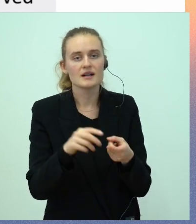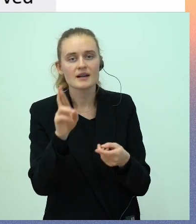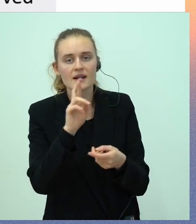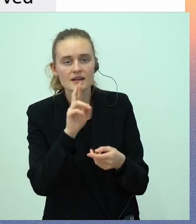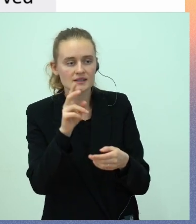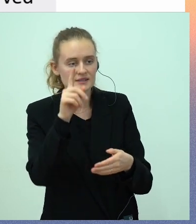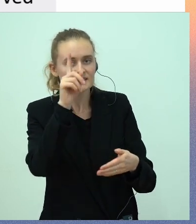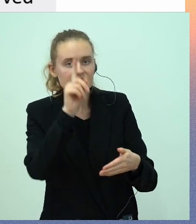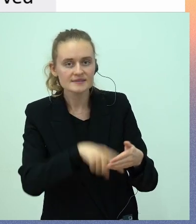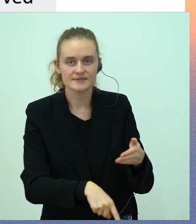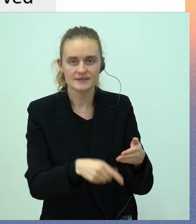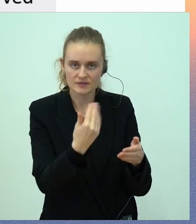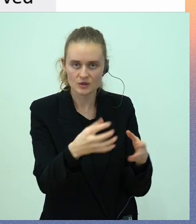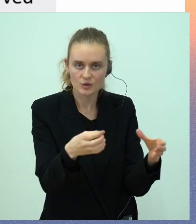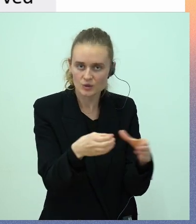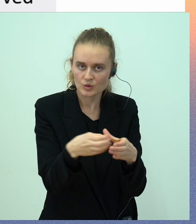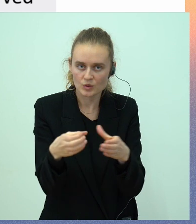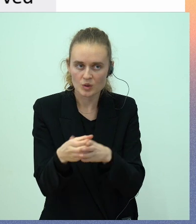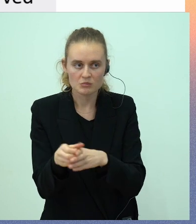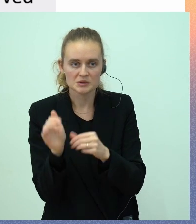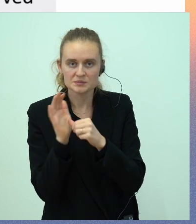Mes norime,